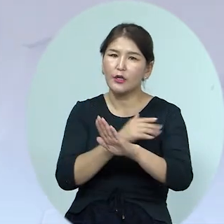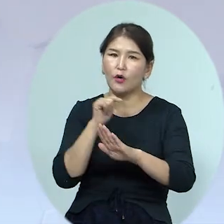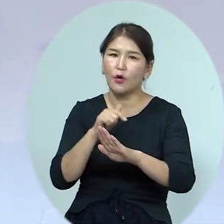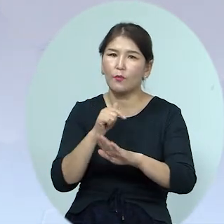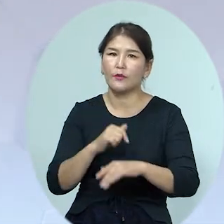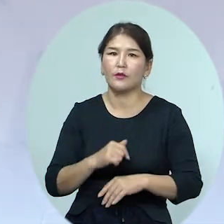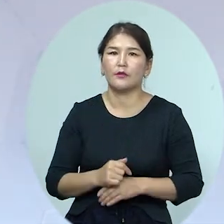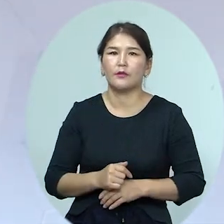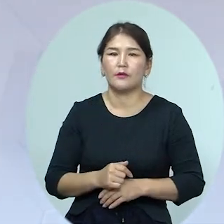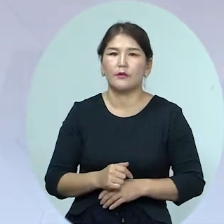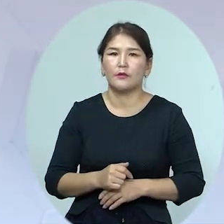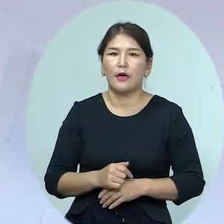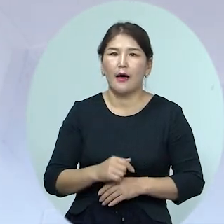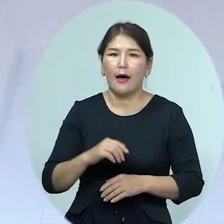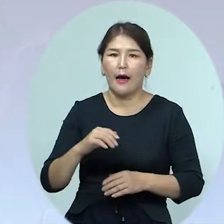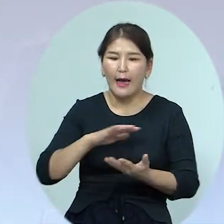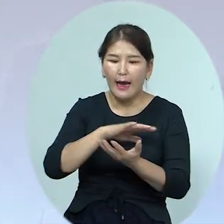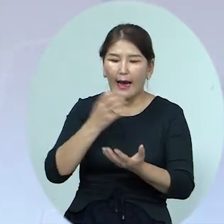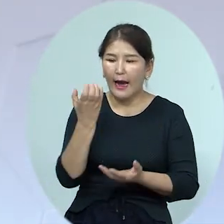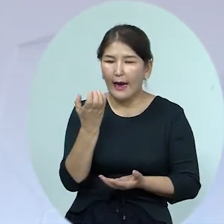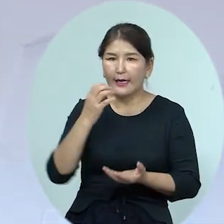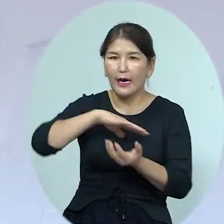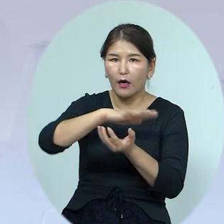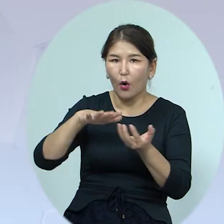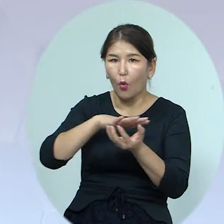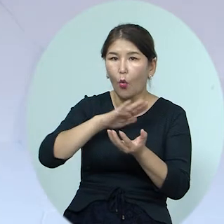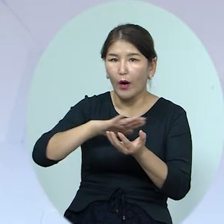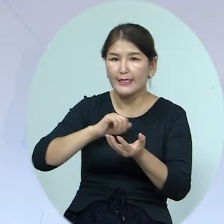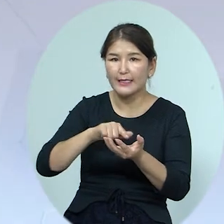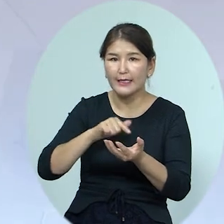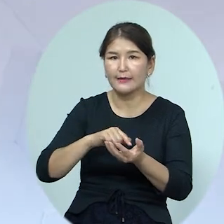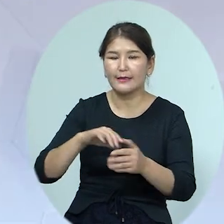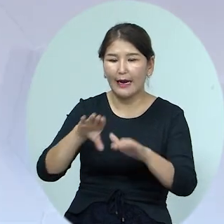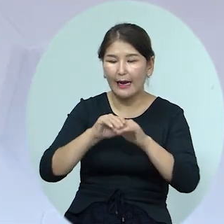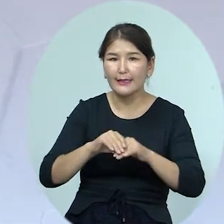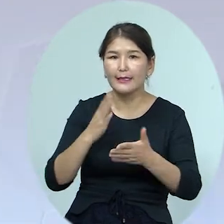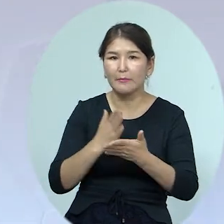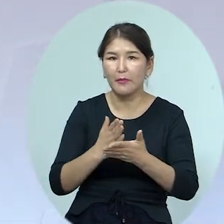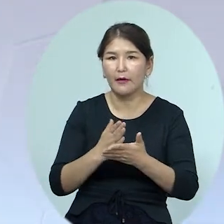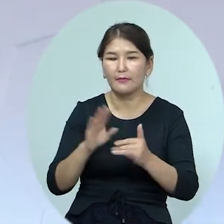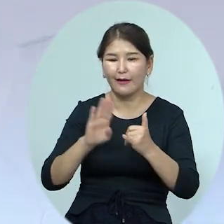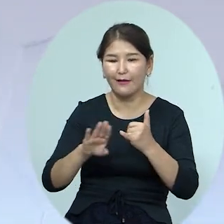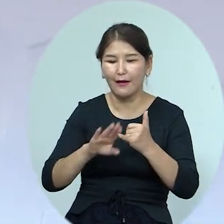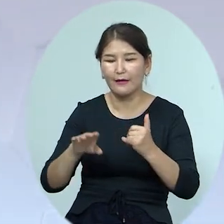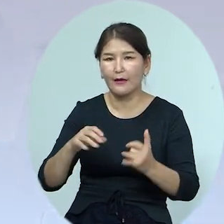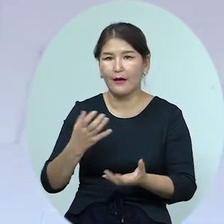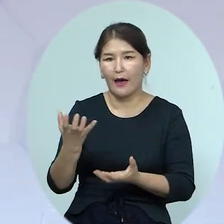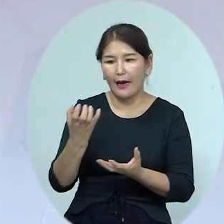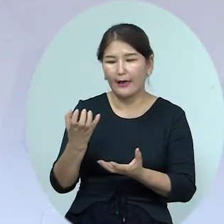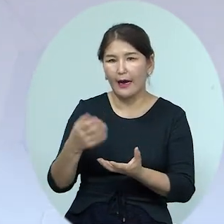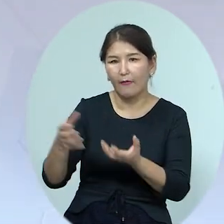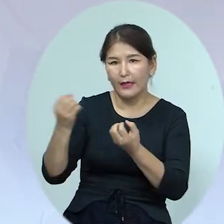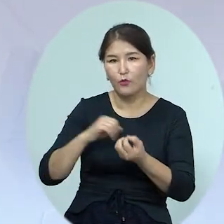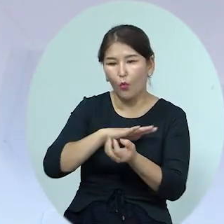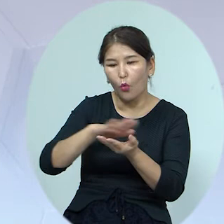угаагаад хоолоо идчихэд аягаа хадгалж тавьдаггүй. Харин хоолоо идчихэд дараа нь аягаа авч угаадаг. Тэрнтэй